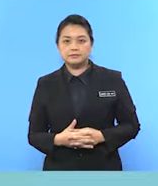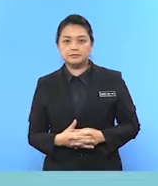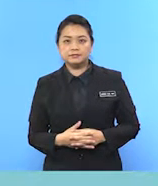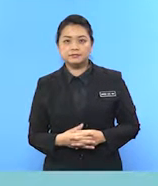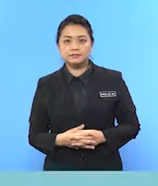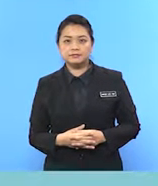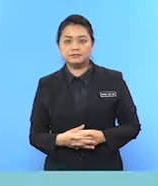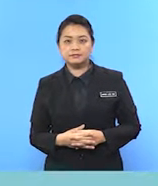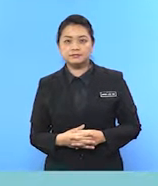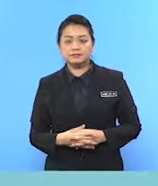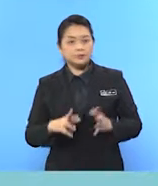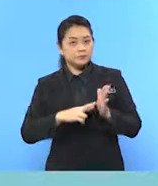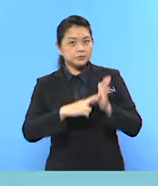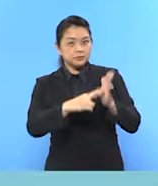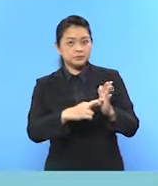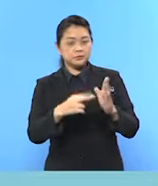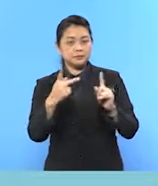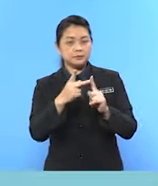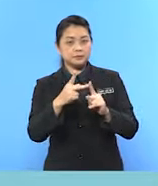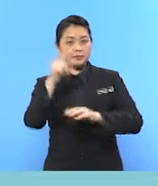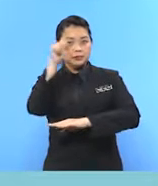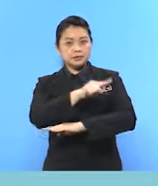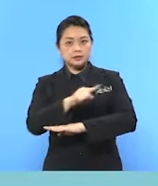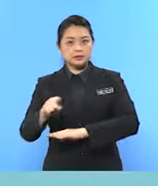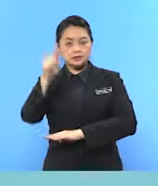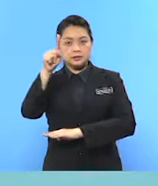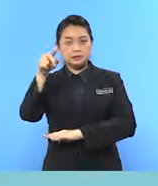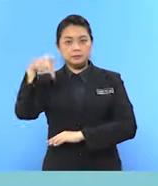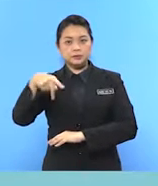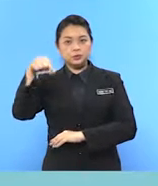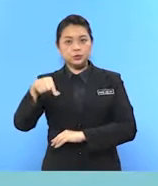per PR3 bersamaan dengan